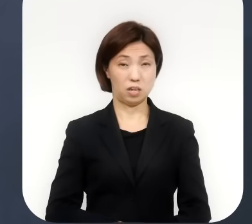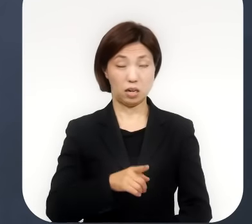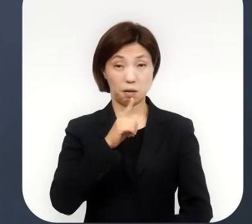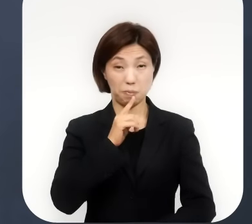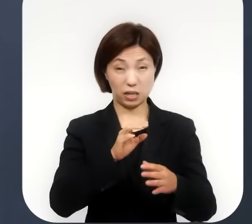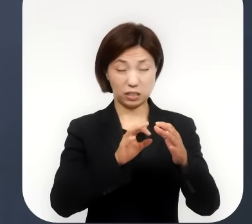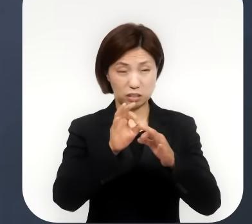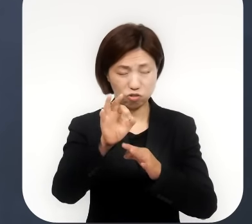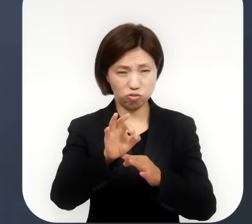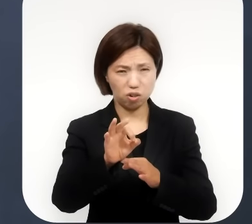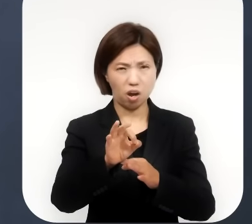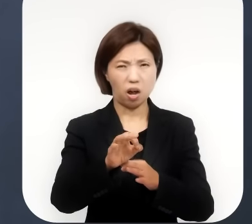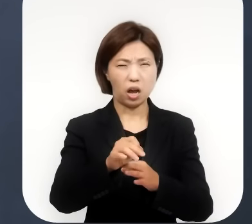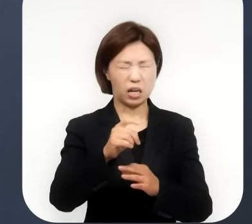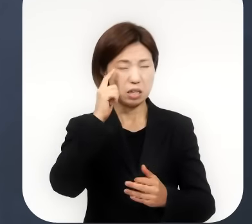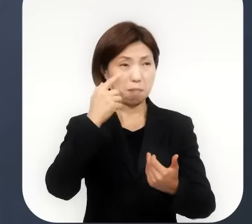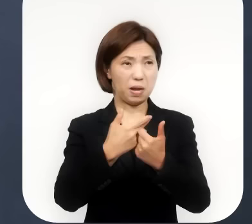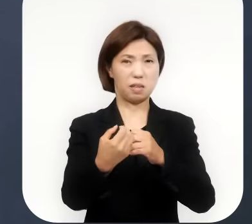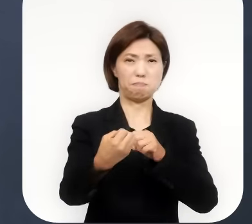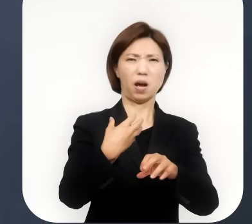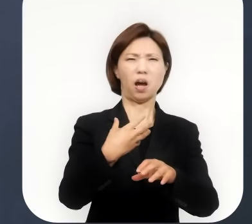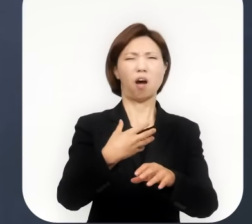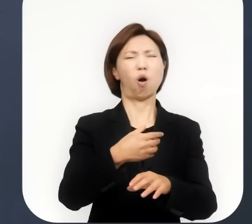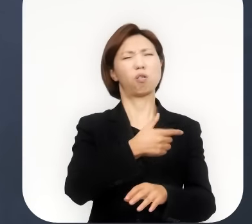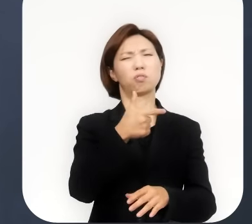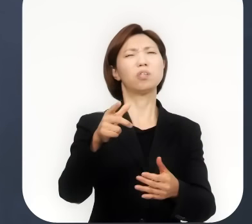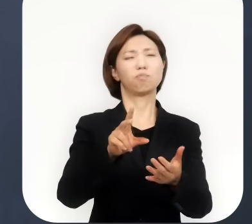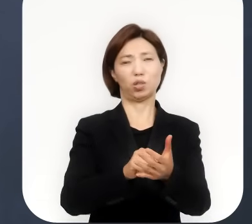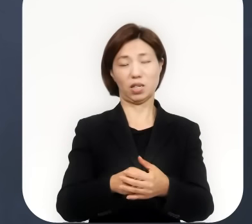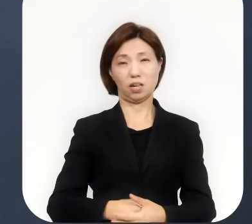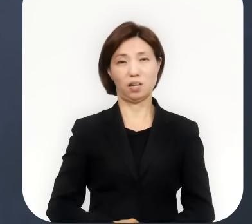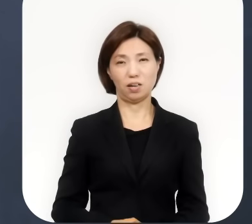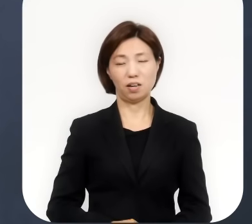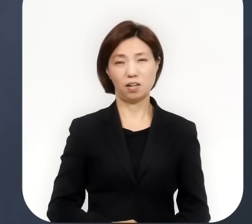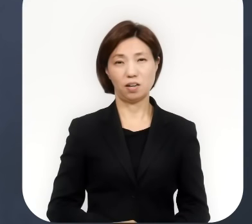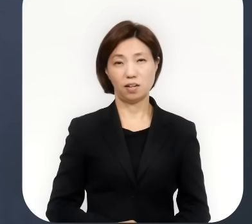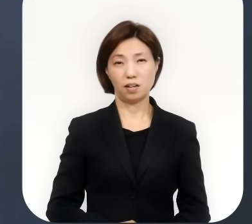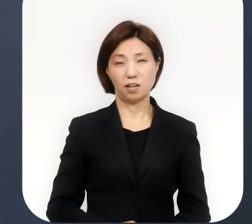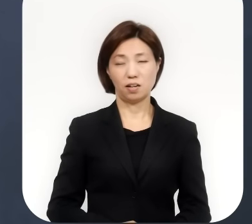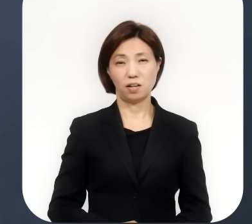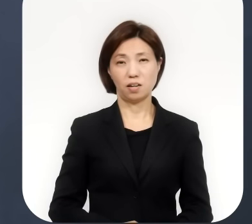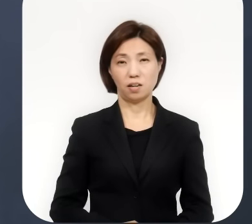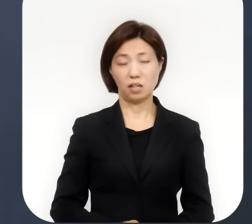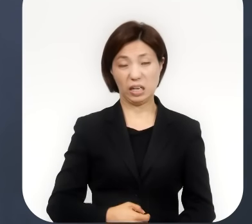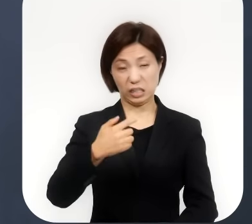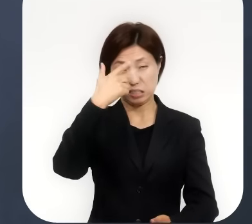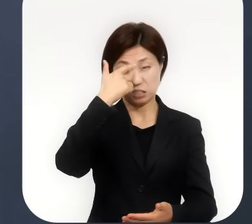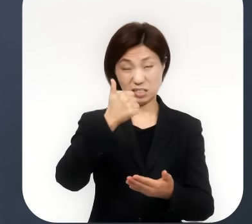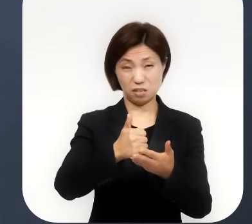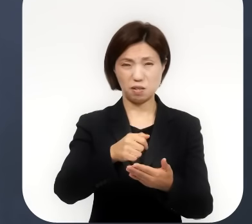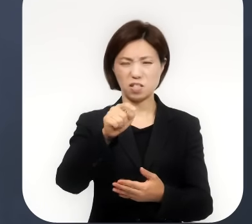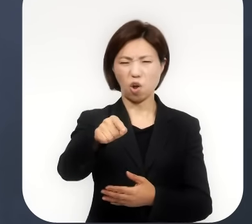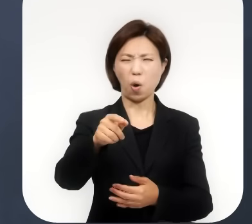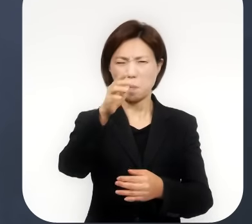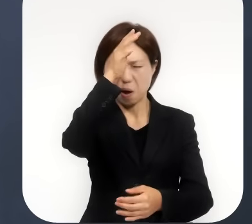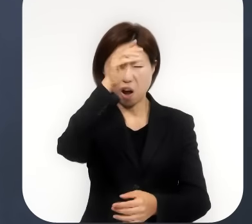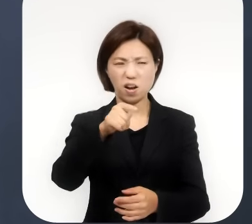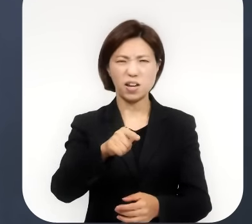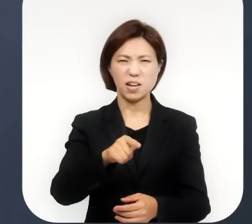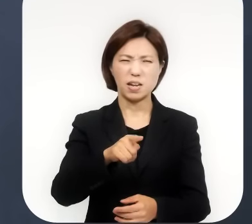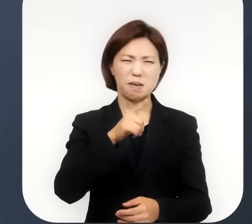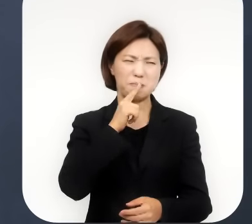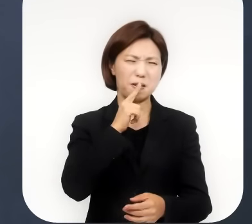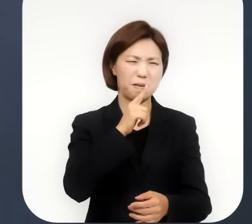이러다가 이제 잘못 해가 안 받아들이고 덧나면 이제 큰 일이야 저는 뭐 스님은 뭐 어 뭐라고 하면 막 다네